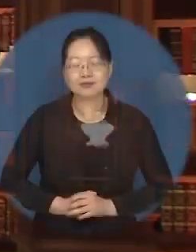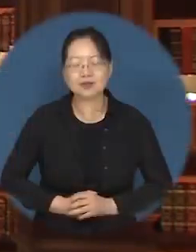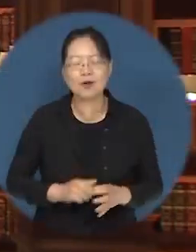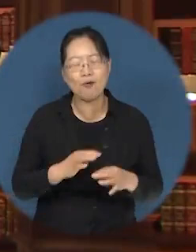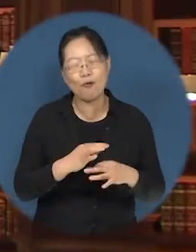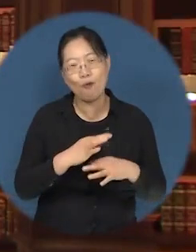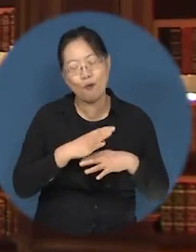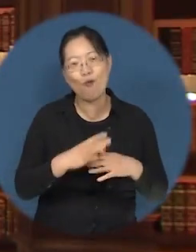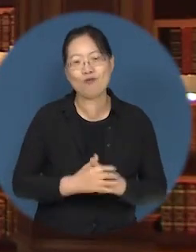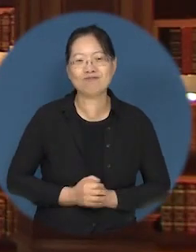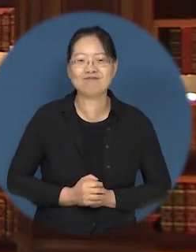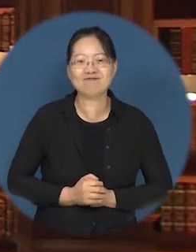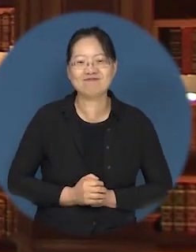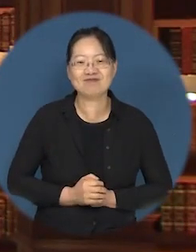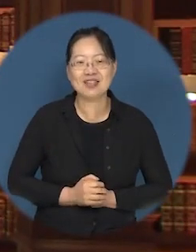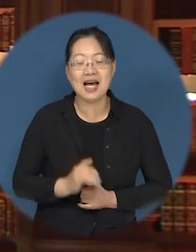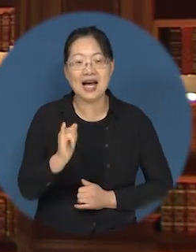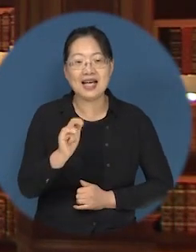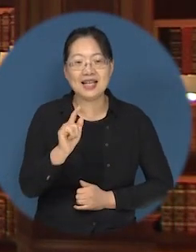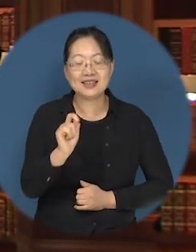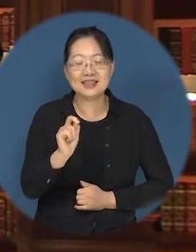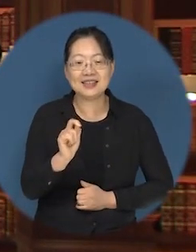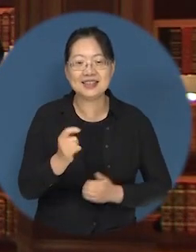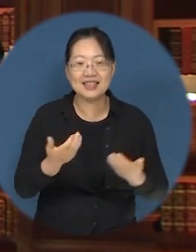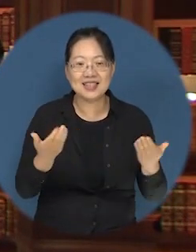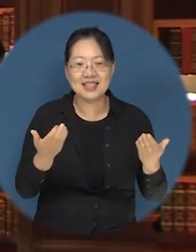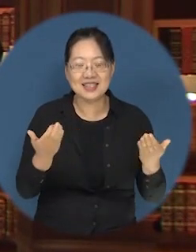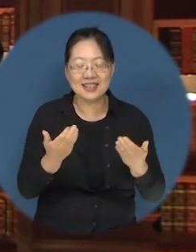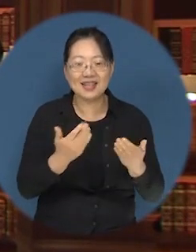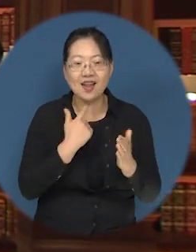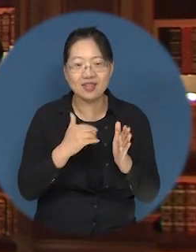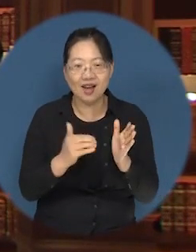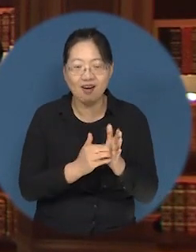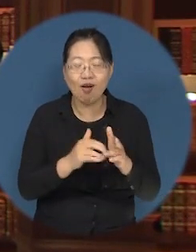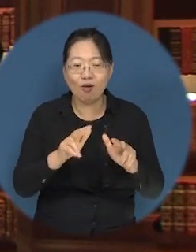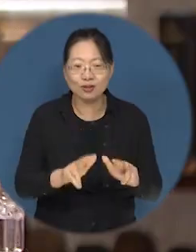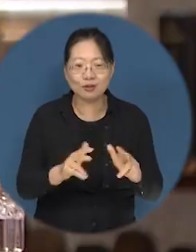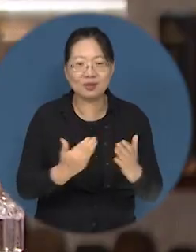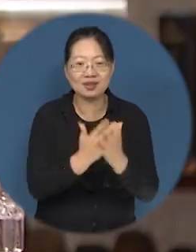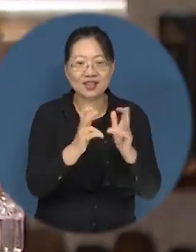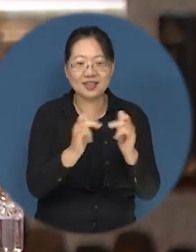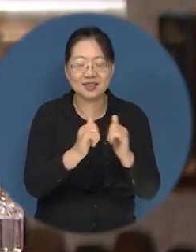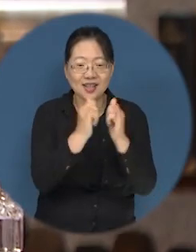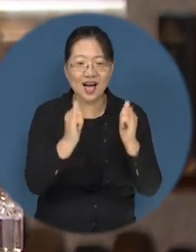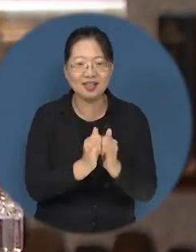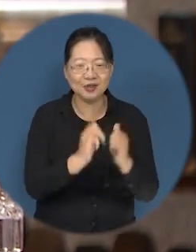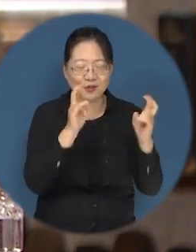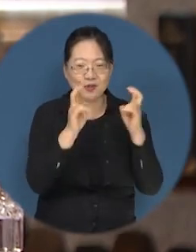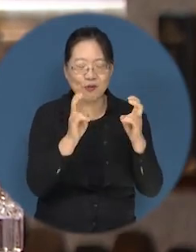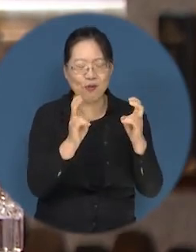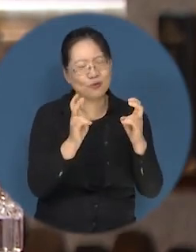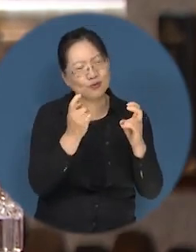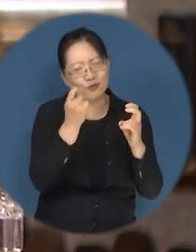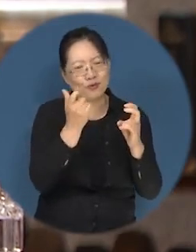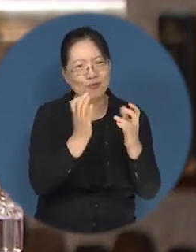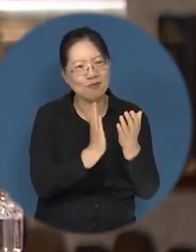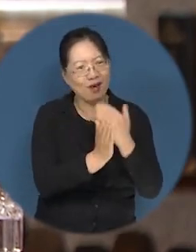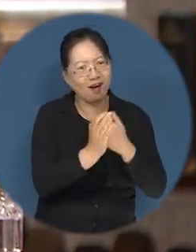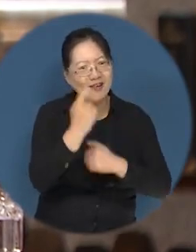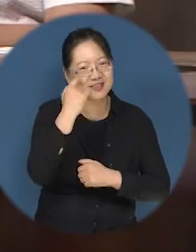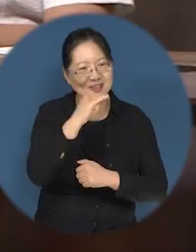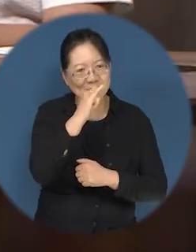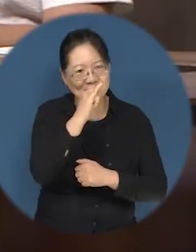깜짝 놀랐어요. 네. 뭐 IT 업계 계시던 분이 발달 장애인 사회적 기업 이 뭔가 잘 안 어울리거든요. 네, 그렇습니다. 벌써